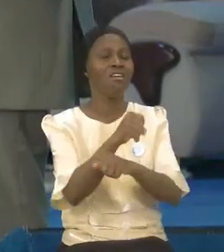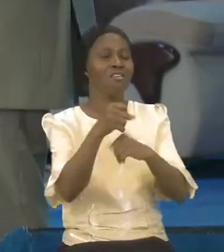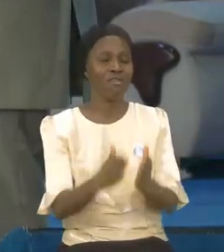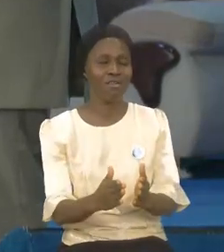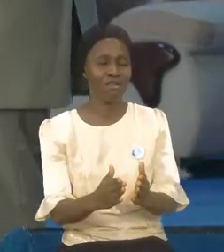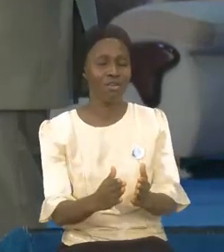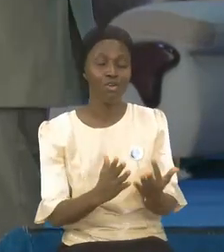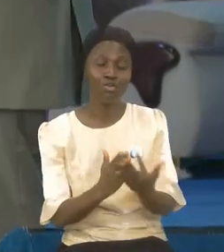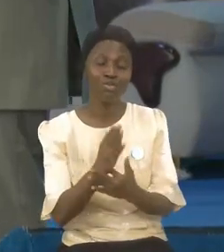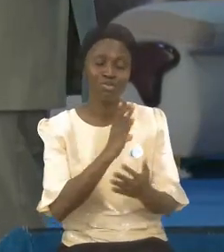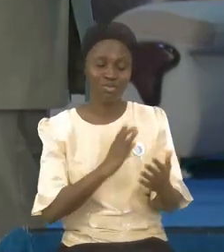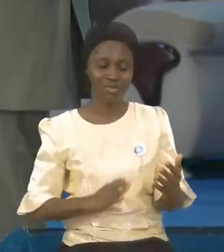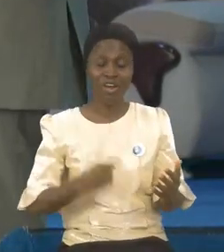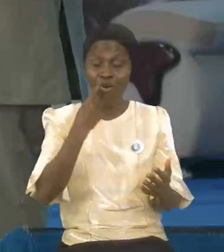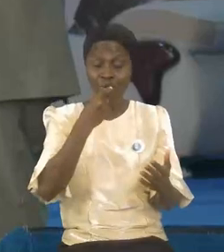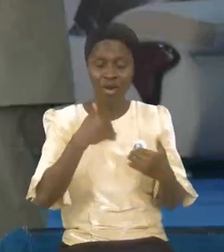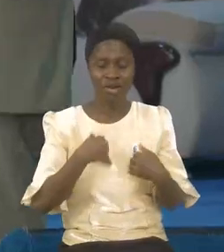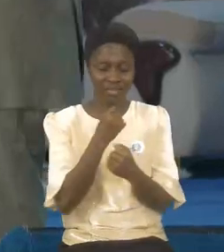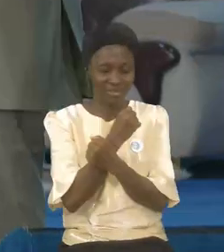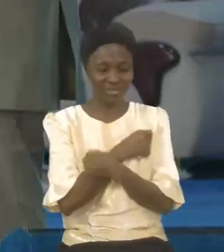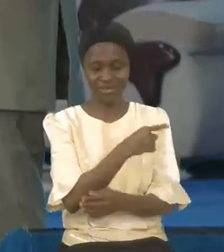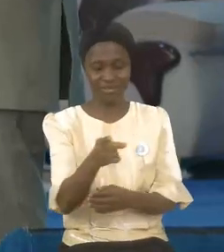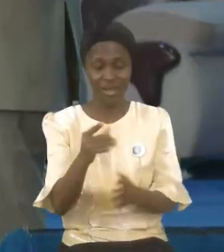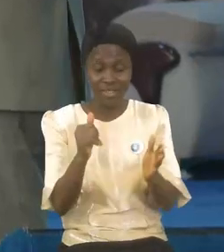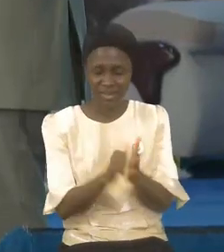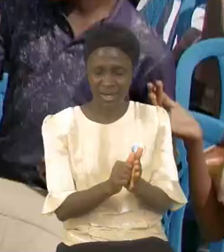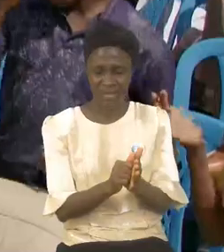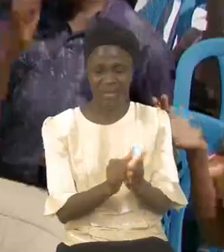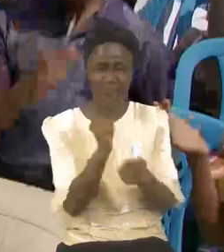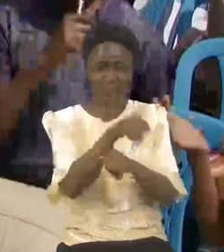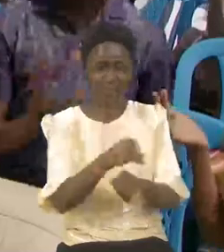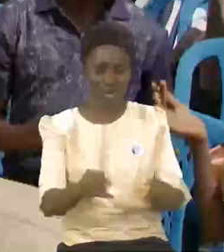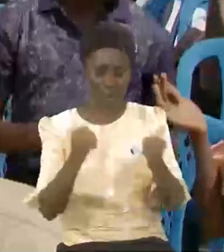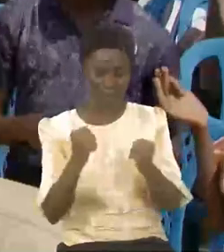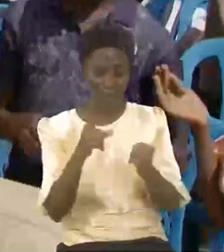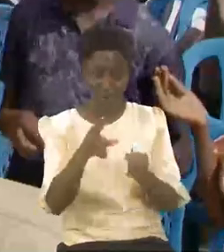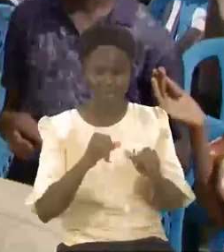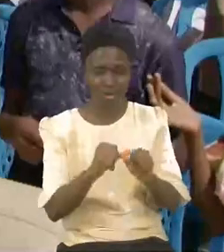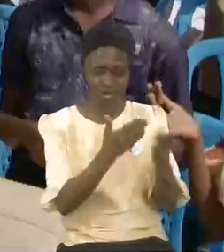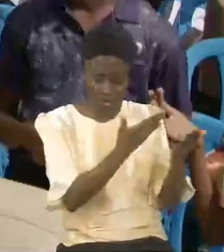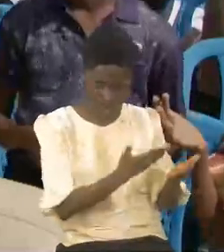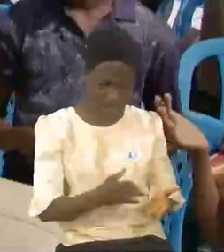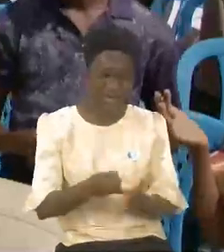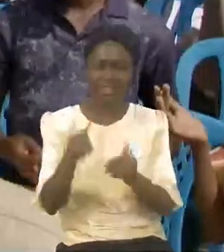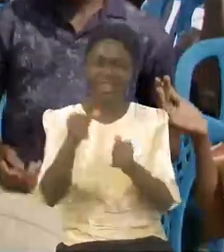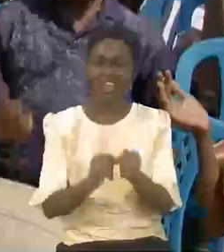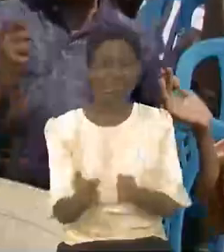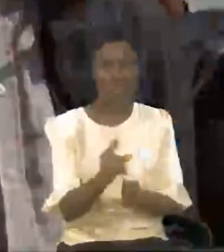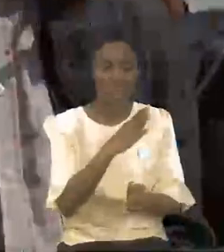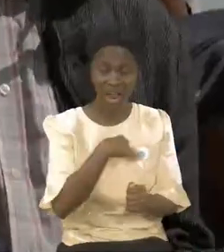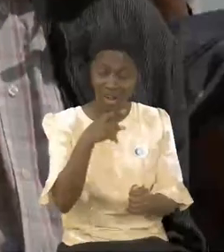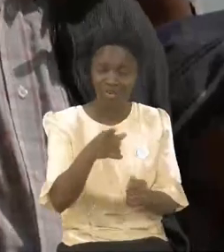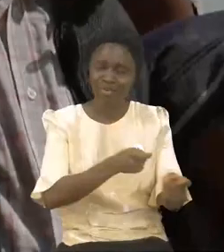que vainqueur. Alors je prie que la puissance conquérante continue de se manifester partout.